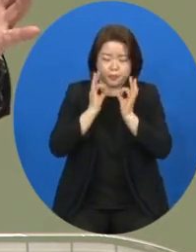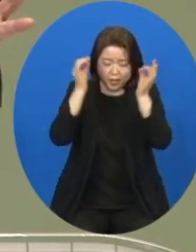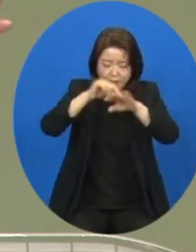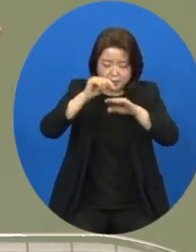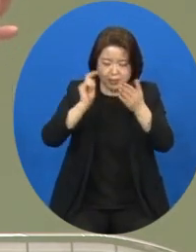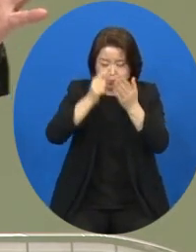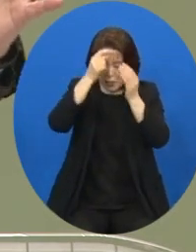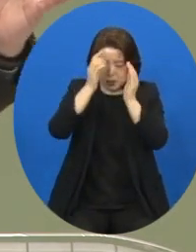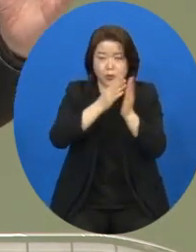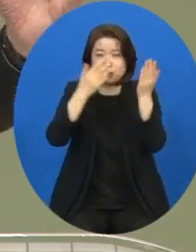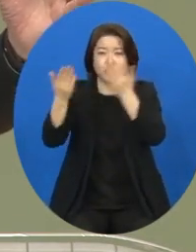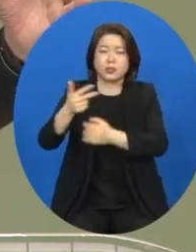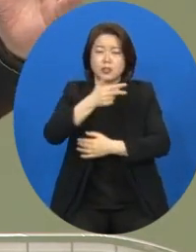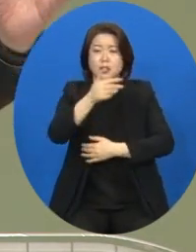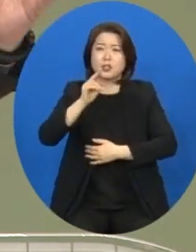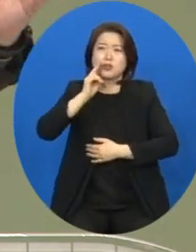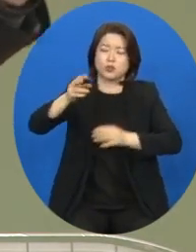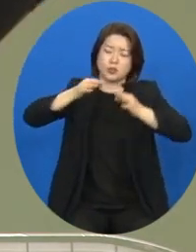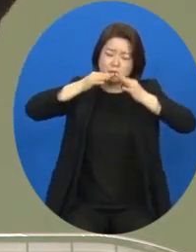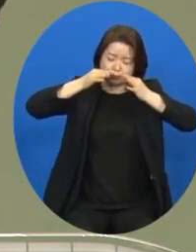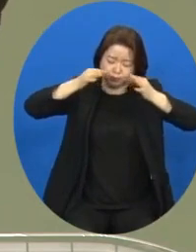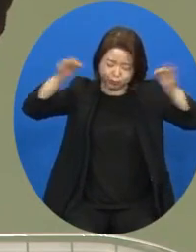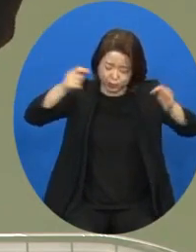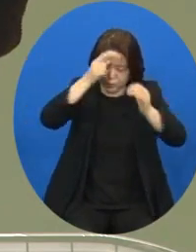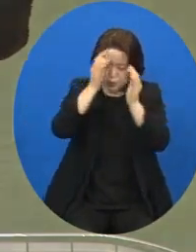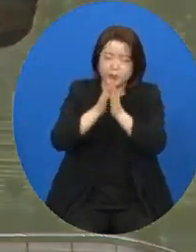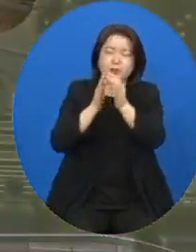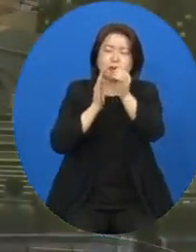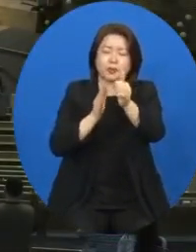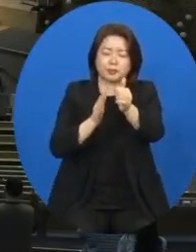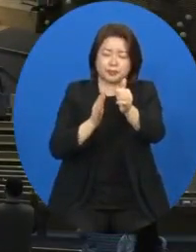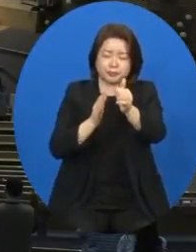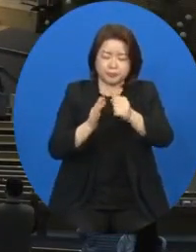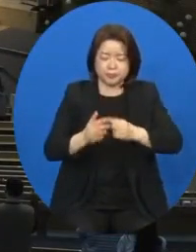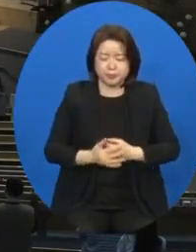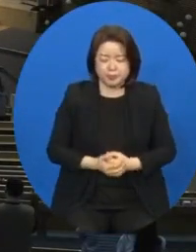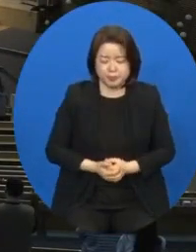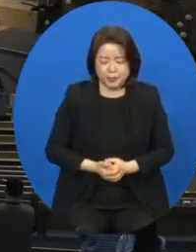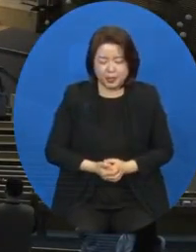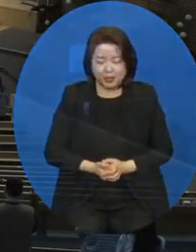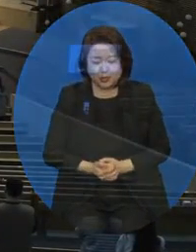기도할 때 주여 부르짖고 기도합시다. 주여!